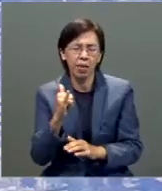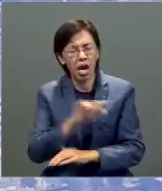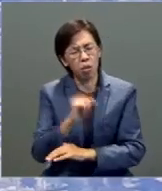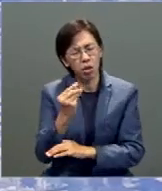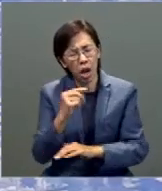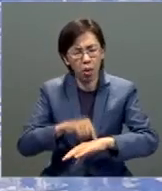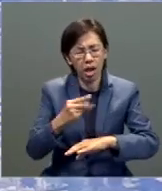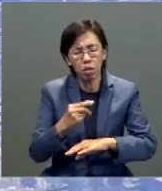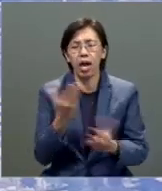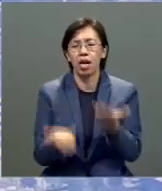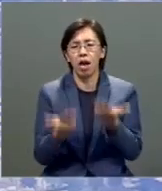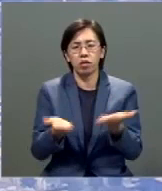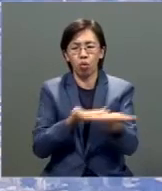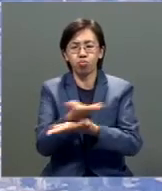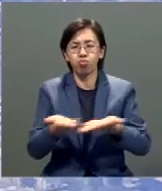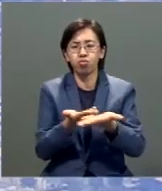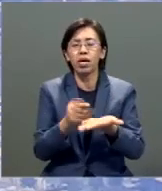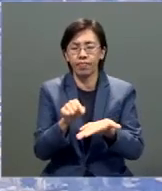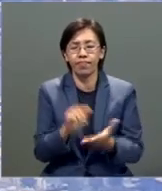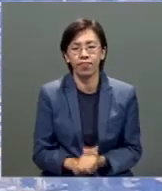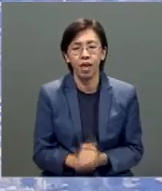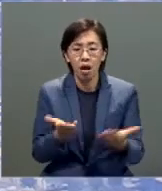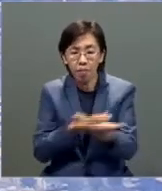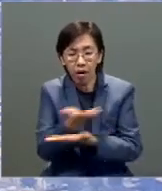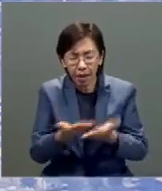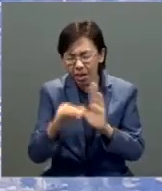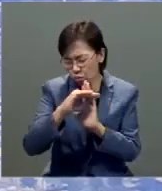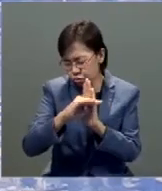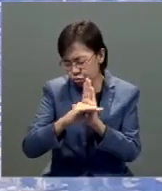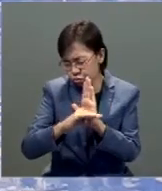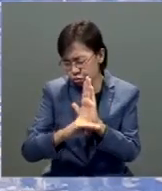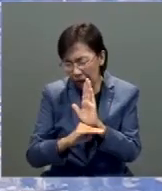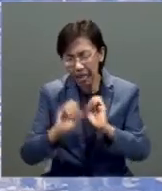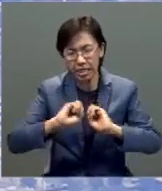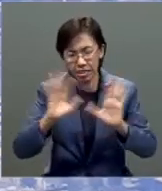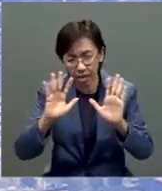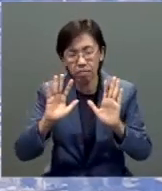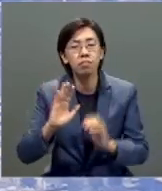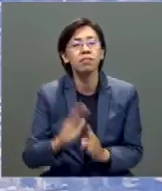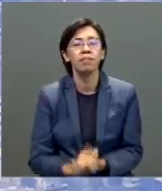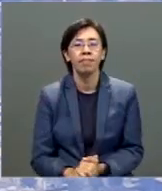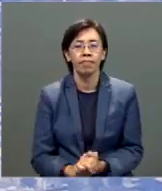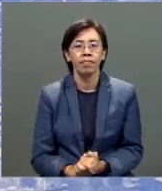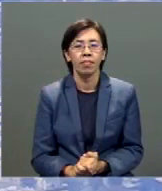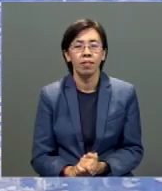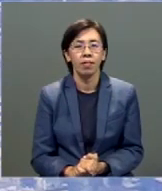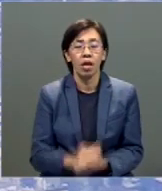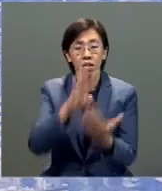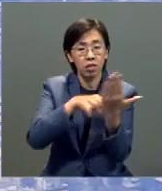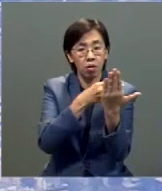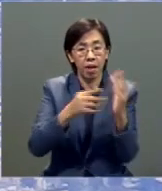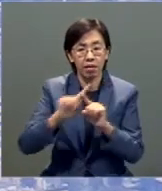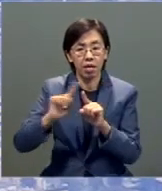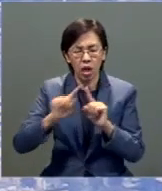านอตามมาอีกทีหนึ่งนะครับซึ่งก็ตรงนี้ท่านก็ให้หลักการเอาไว้นำเรียนว่ามาตรการต่างๆนี้